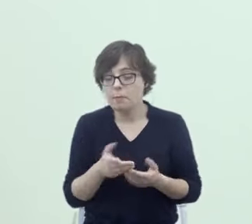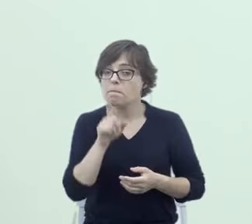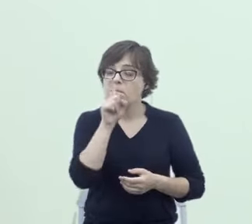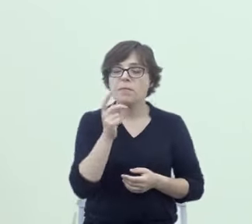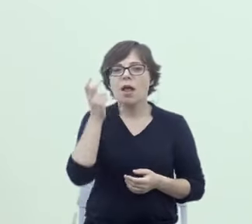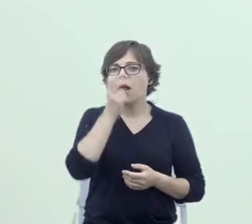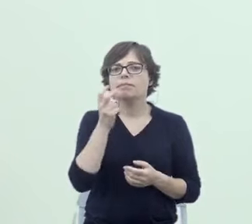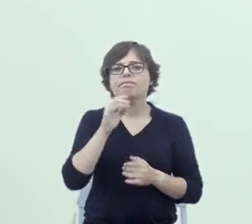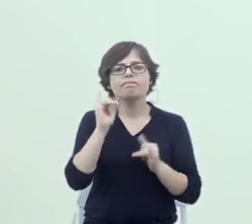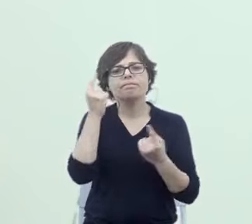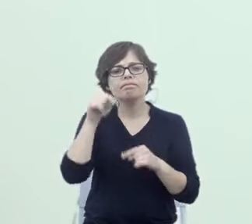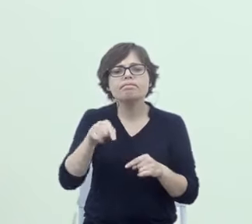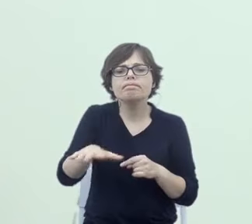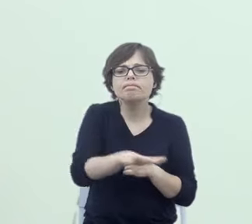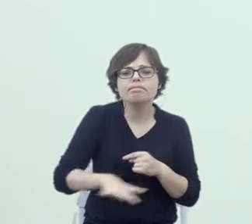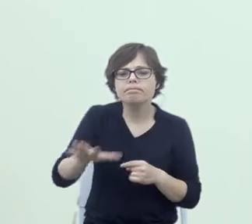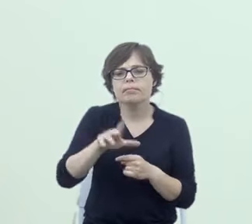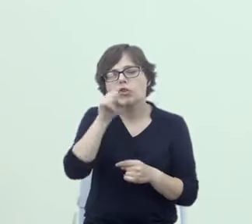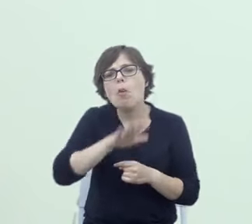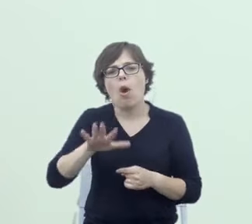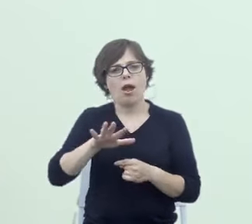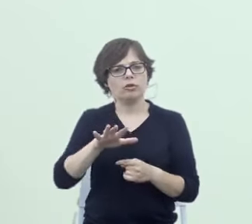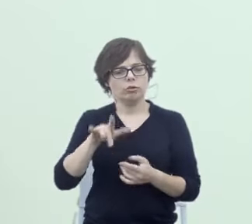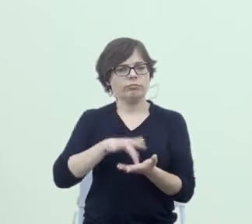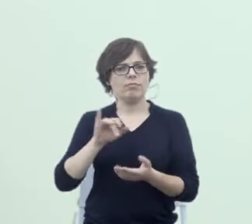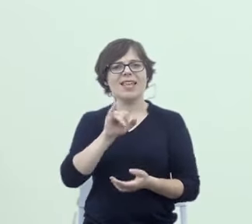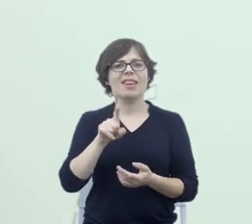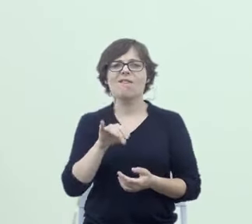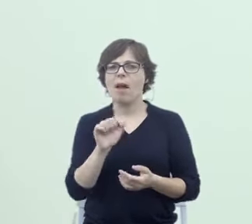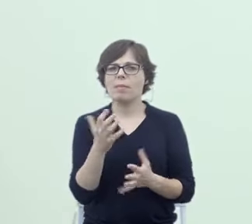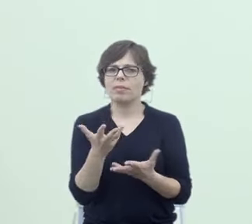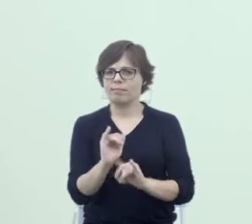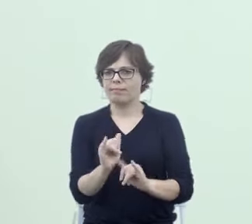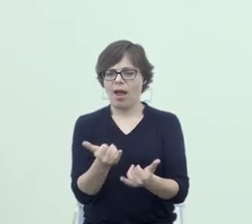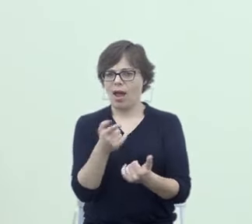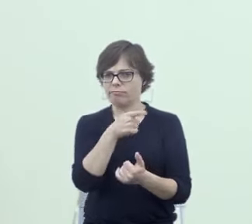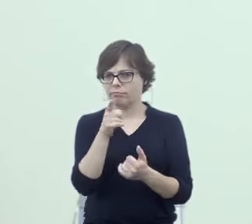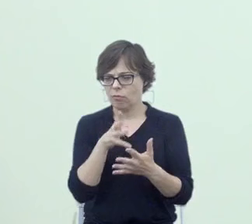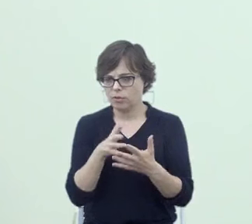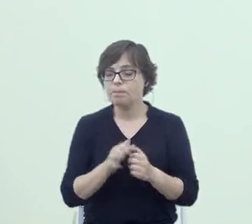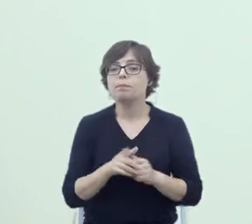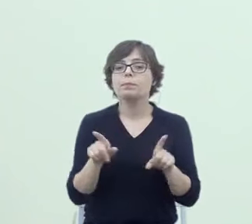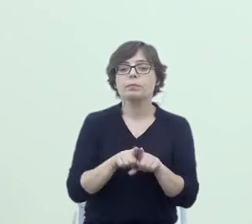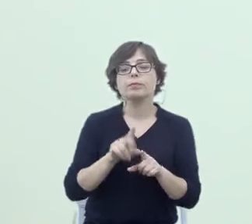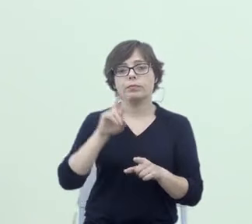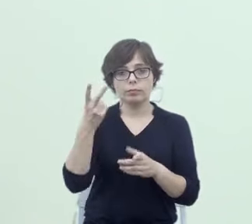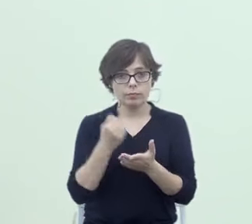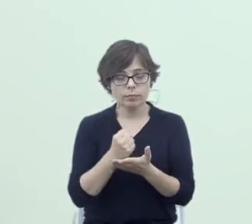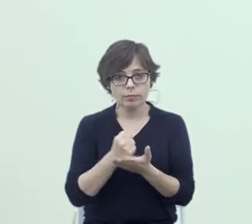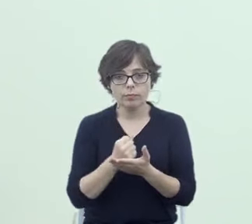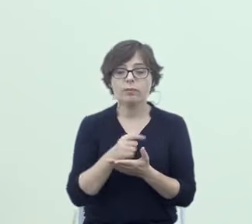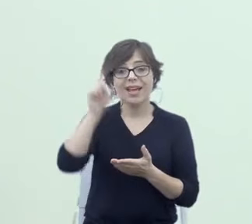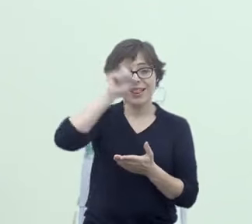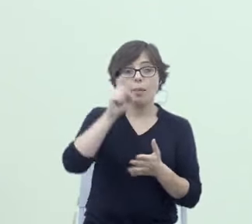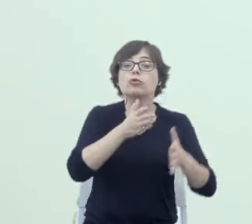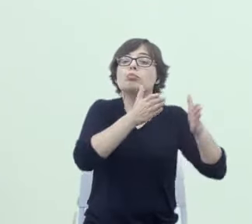jest ocena uwarunkowań społecznych w Jedwabnem pod tym kątem? I po drugie, jak wyglądały przygotowania niemieckie